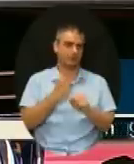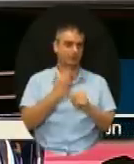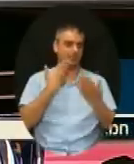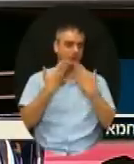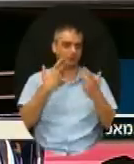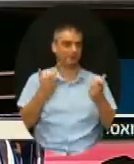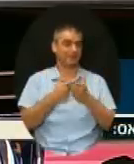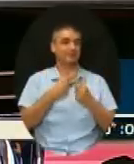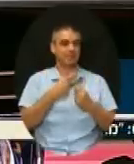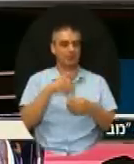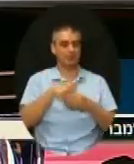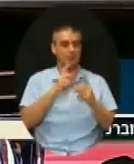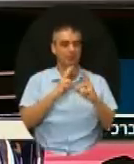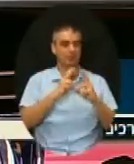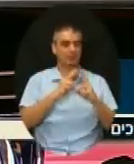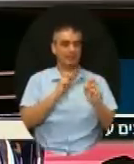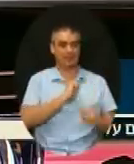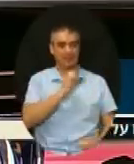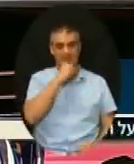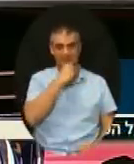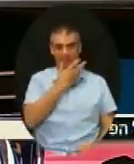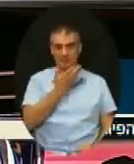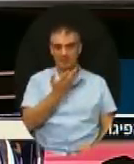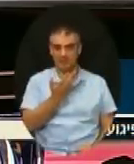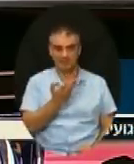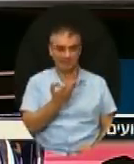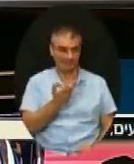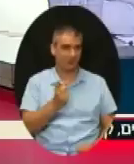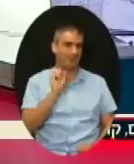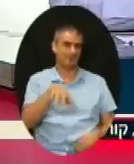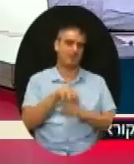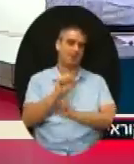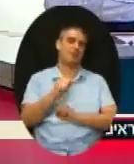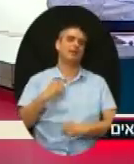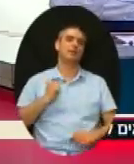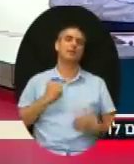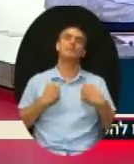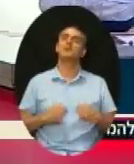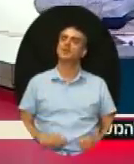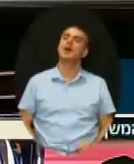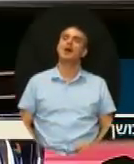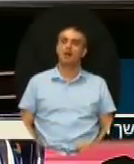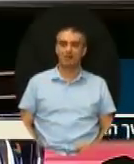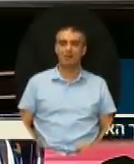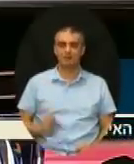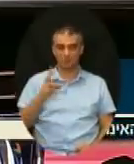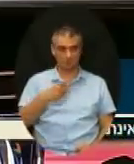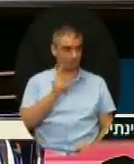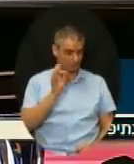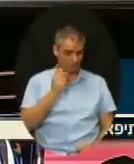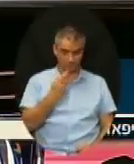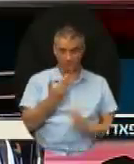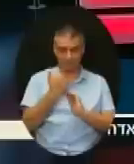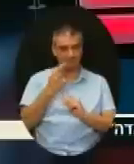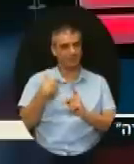סיעה בעיר העתיקה. הוא בא לחזק את כוחות הביטחון. הוא בא לחזק את כוחות הביטחון, כן. במיוחד שהשבוע קודם